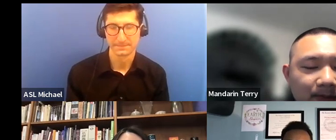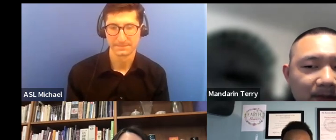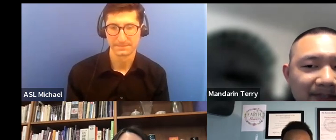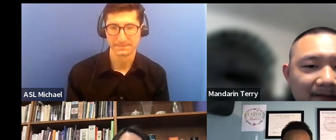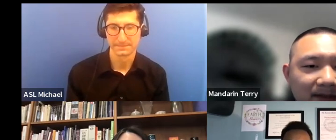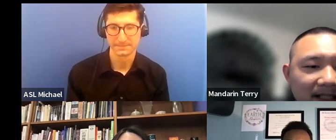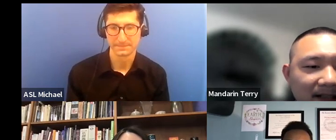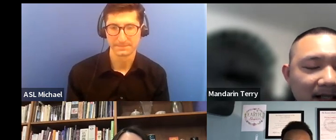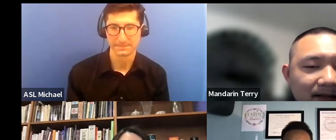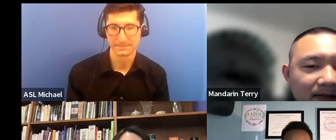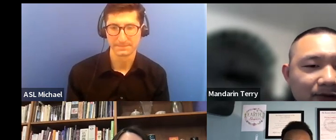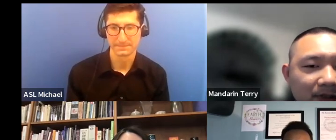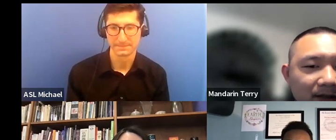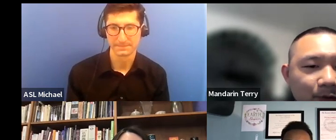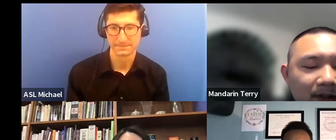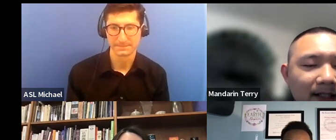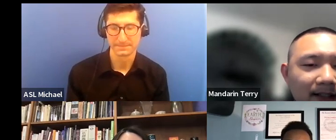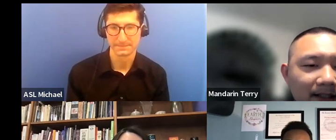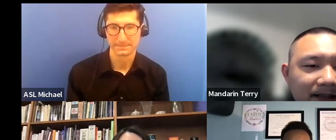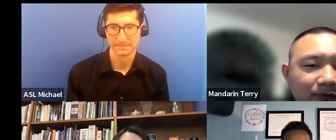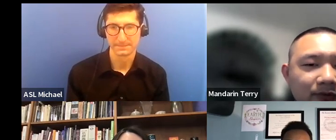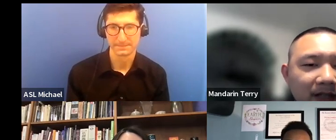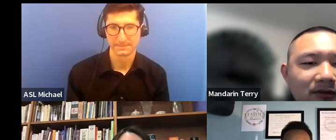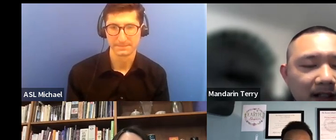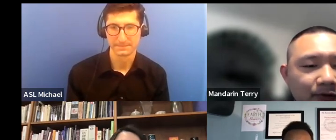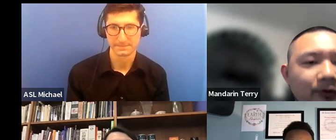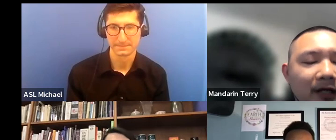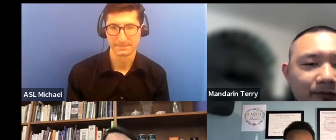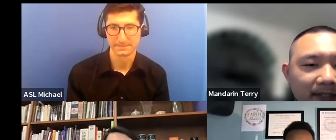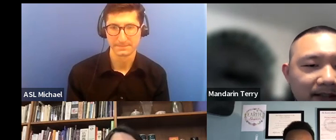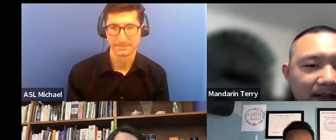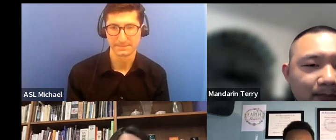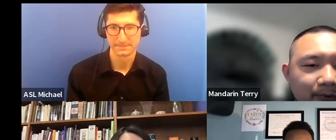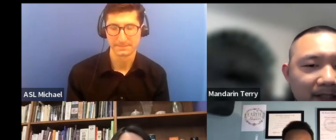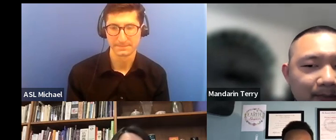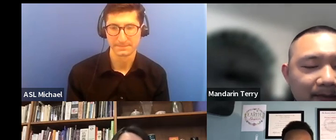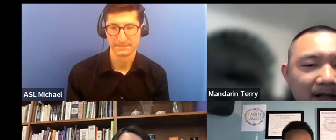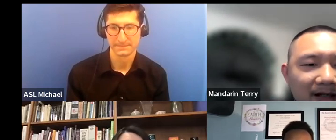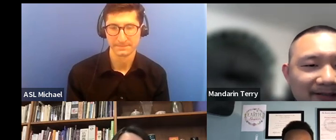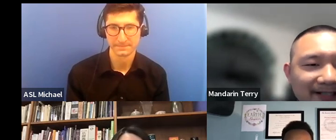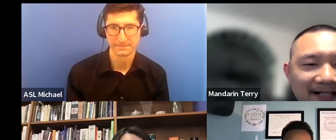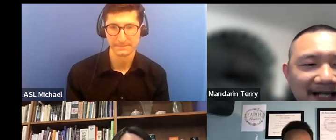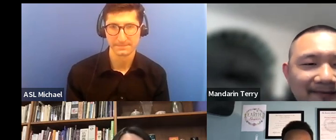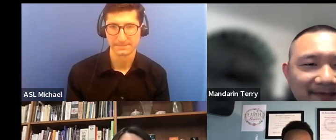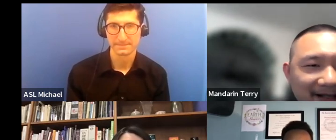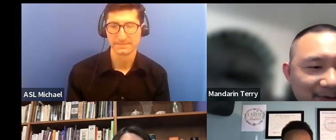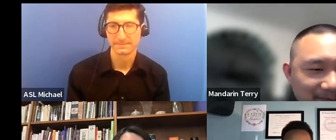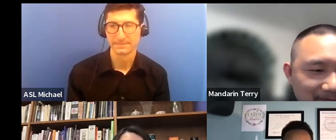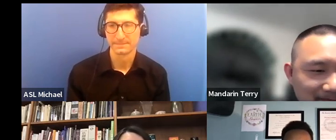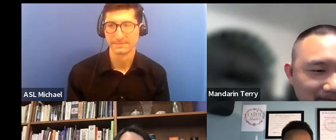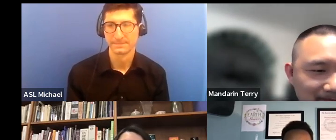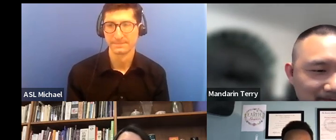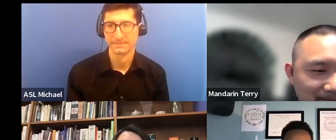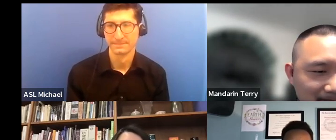可以点选屏幕下方的3个点，然后再选更多，也可以进入到德语，好，就可以听到普通话的频道了。好，谢谢大家 ，Thank